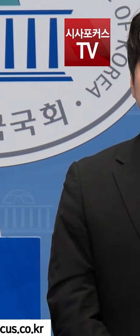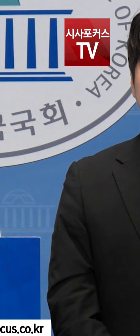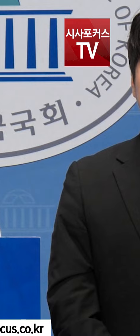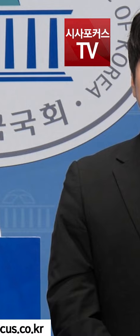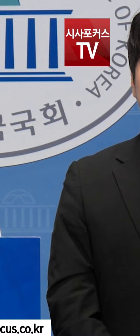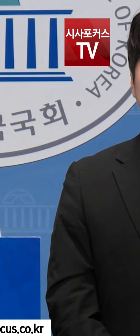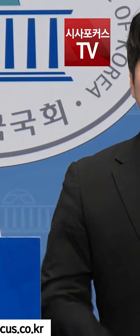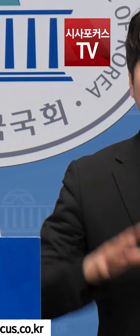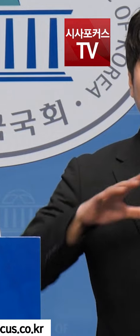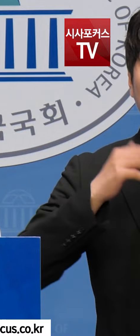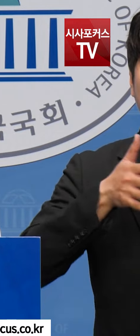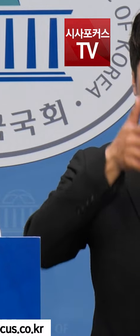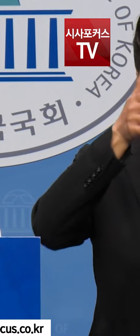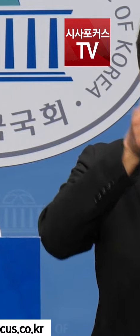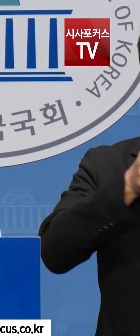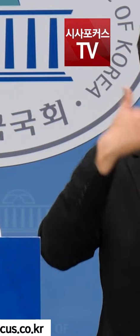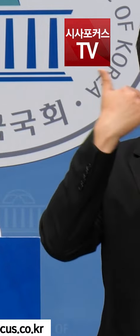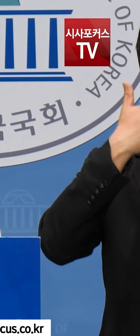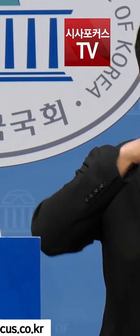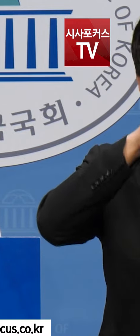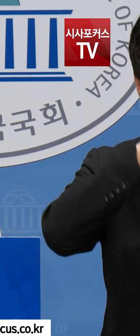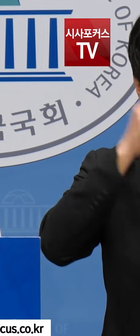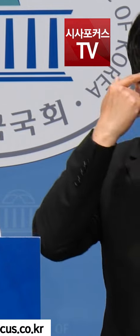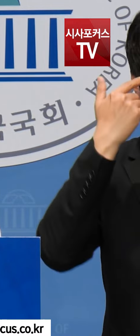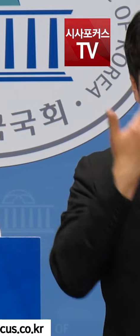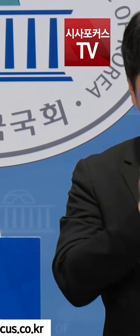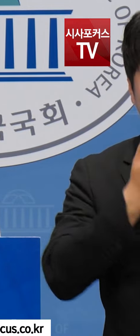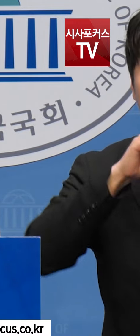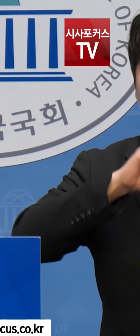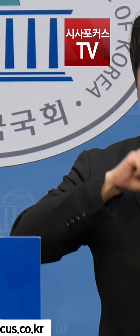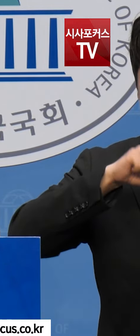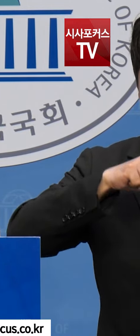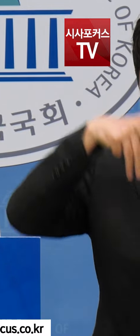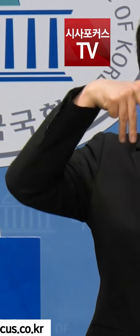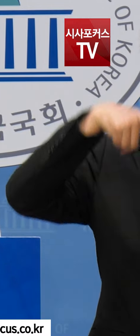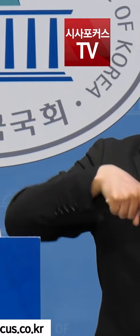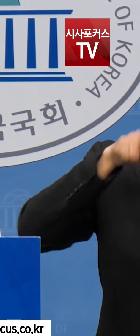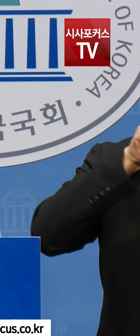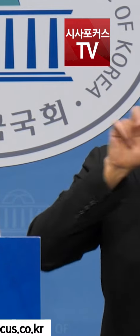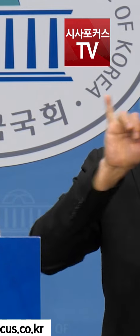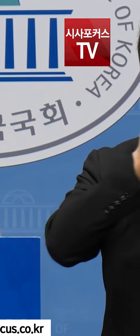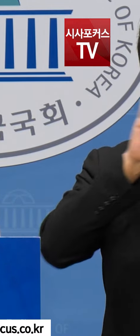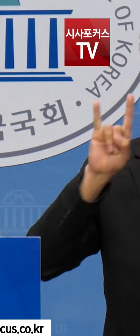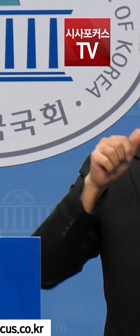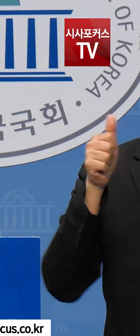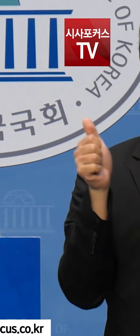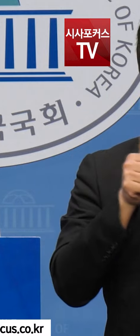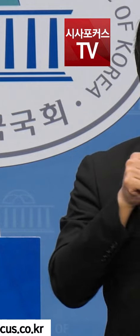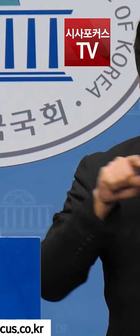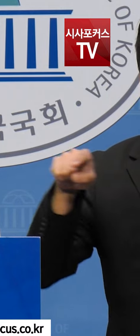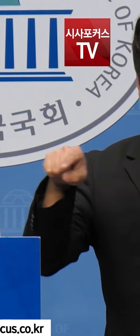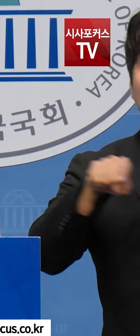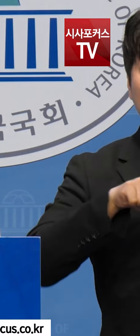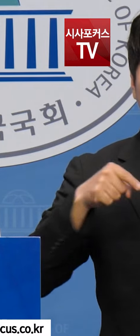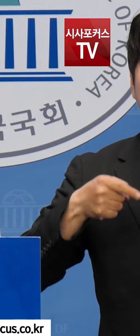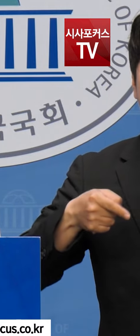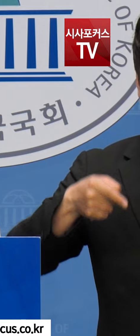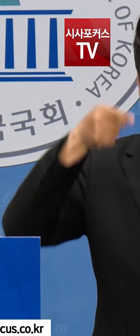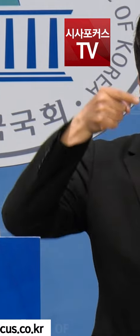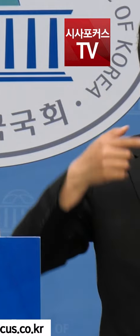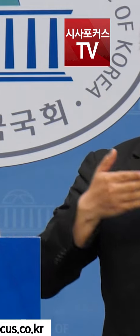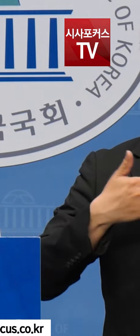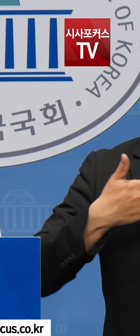국회의장 지지도를 묻는 모든 여론조사에서 추미애 당선인은 민주당원뿐만 아니라 전 국민의 압도적인 지지를